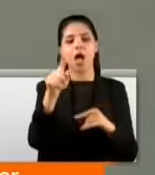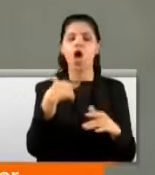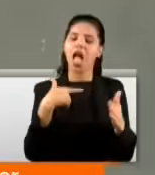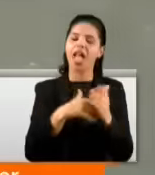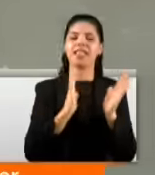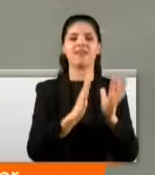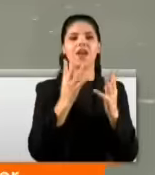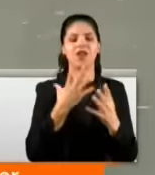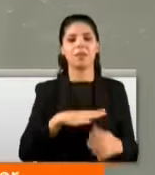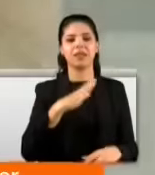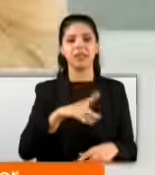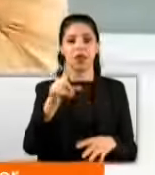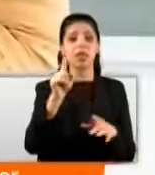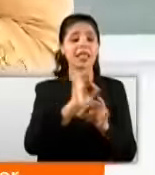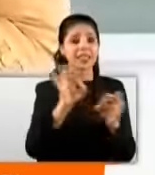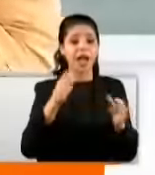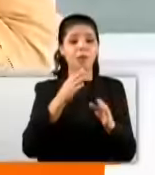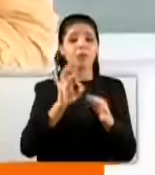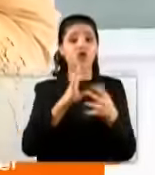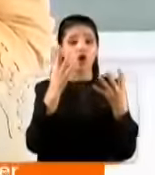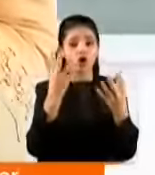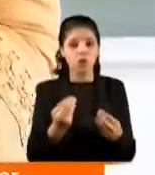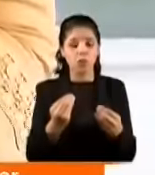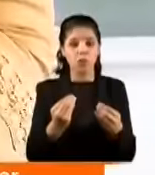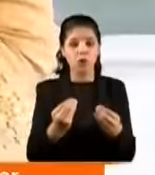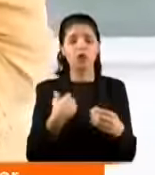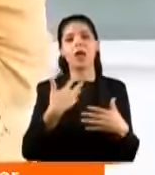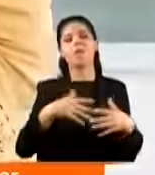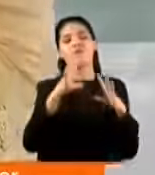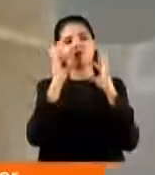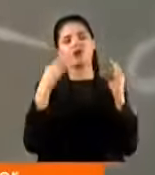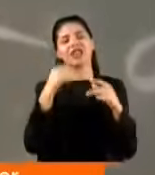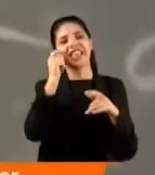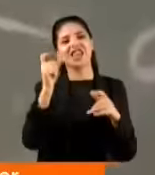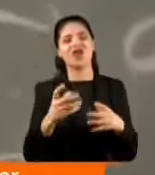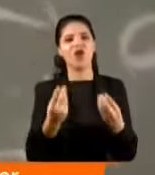yürümek istiyorum. Tam olarak çözüme ulaşan tabii ki en mutlu olan kişi olacak.